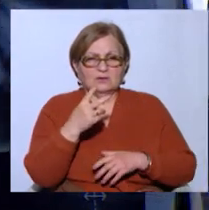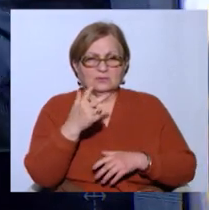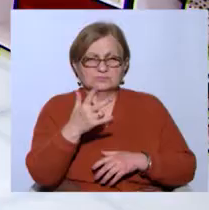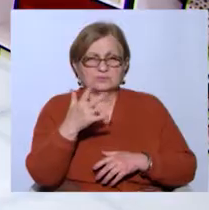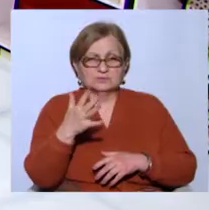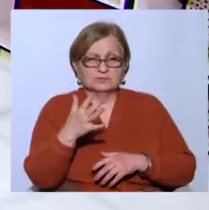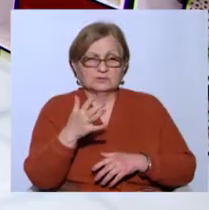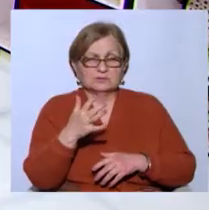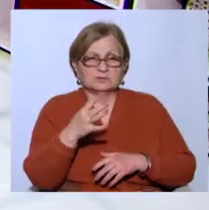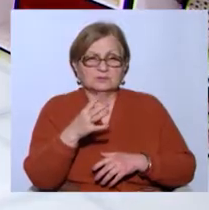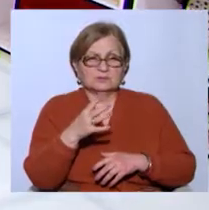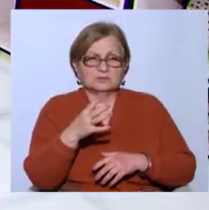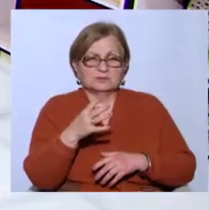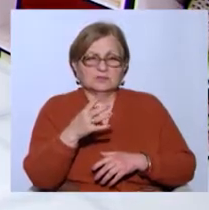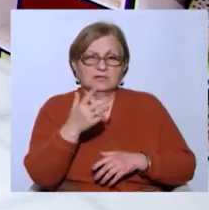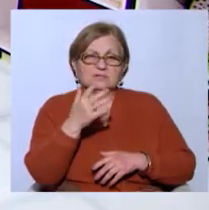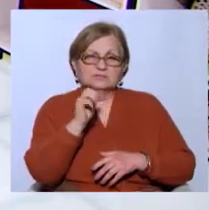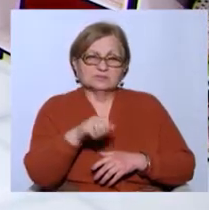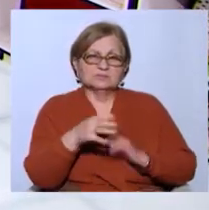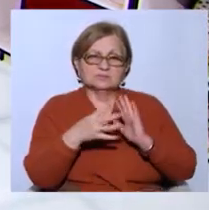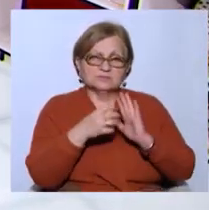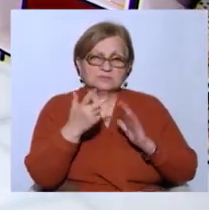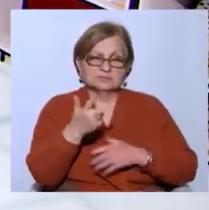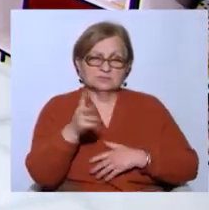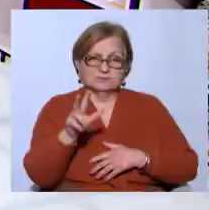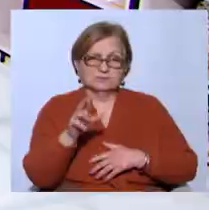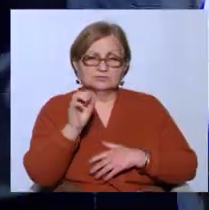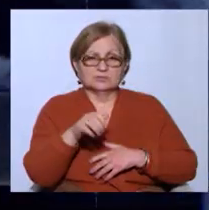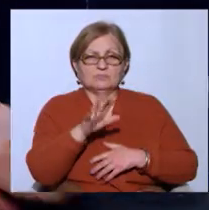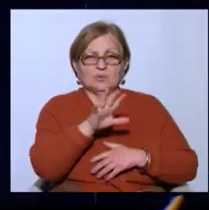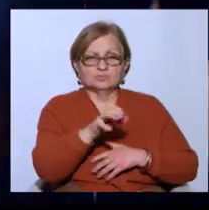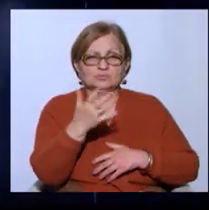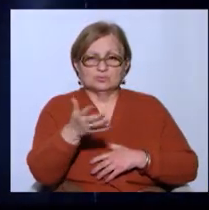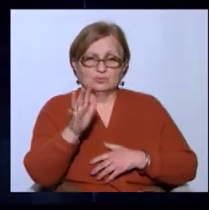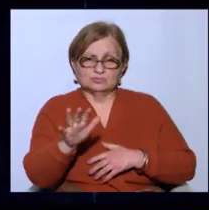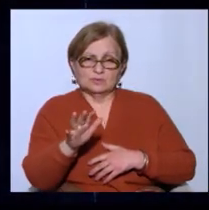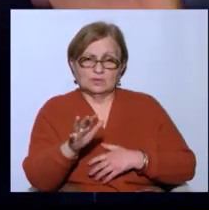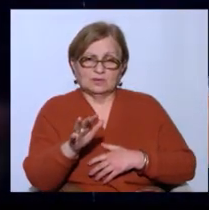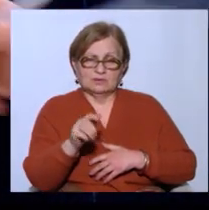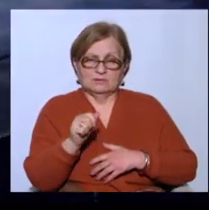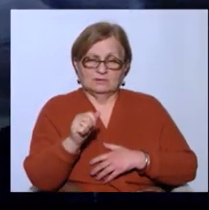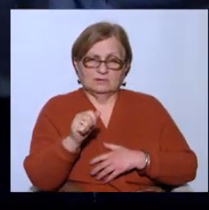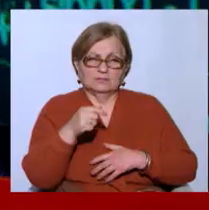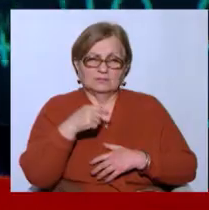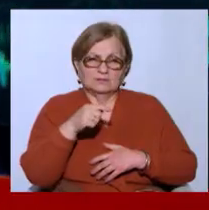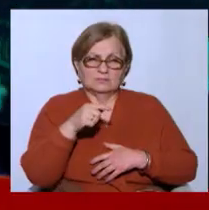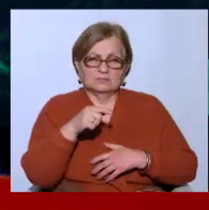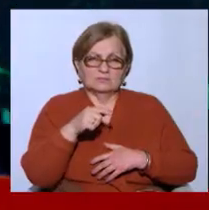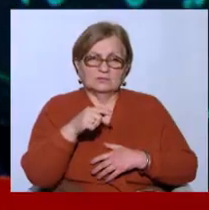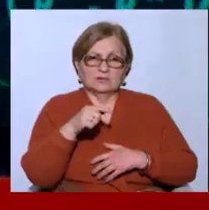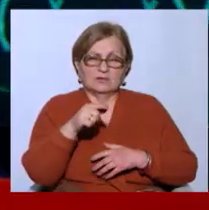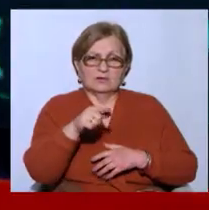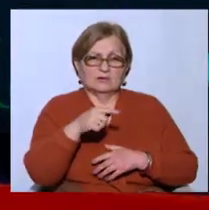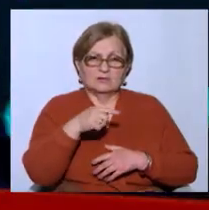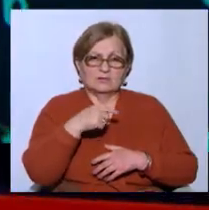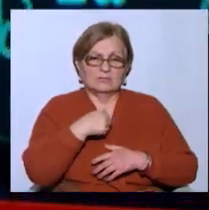935, მაგრამ შეიძლება იყოს 933 და თუნდაც 555. იმიტომ რომ მე აქ ან 767, მე